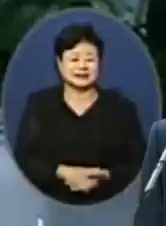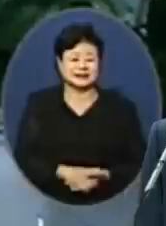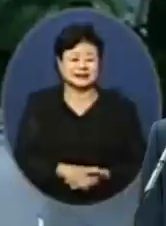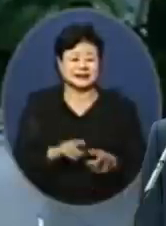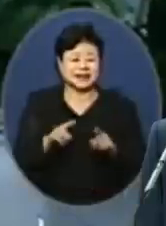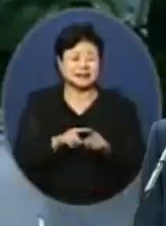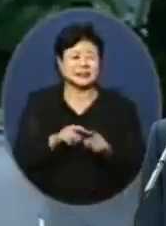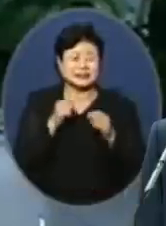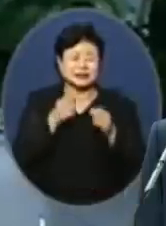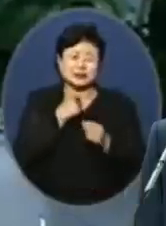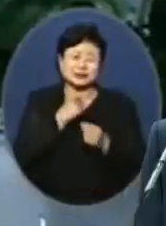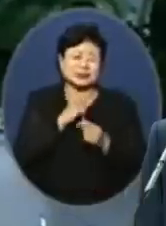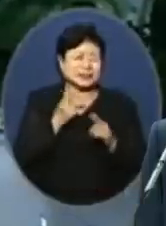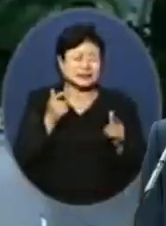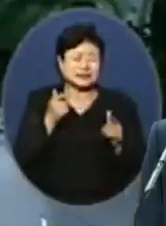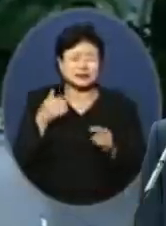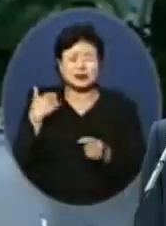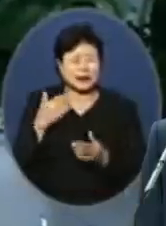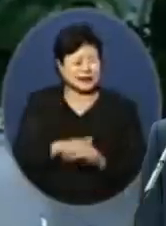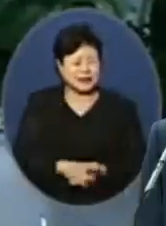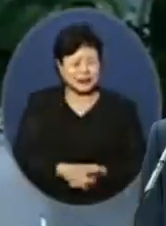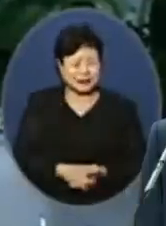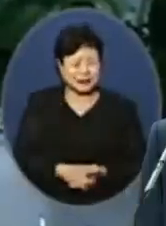같이 살고 싶은지 안 싶은지도 모르고